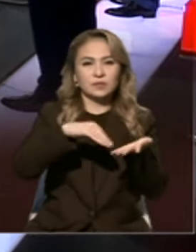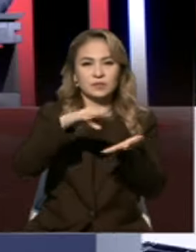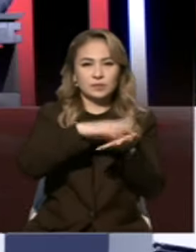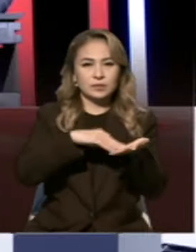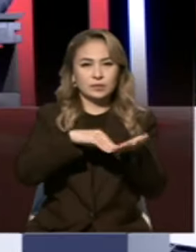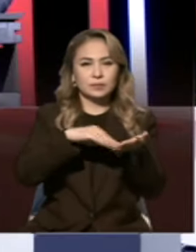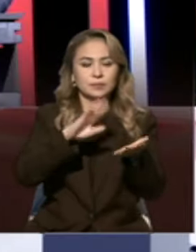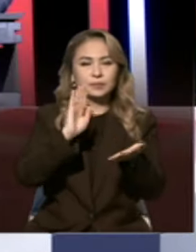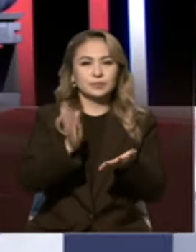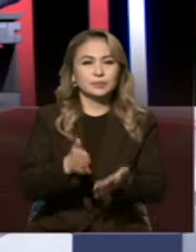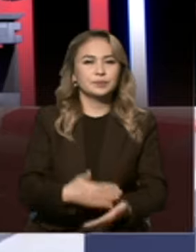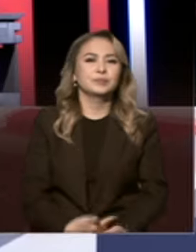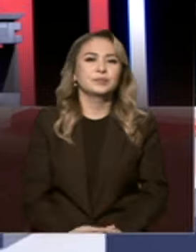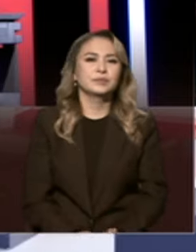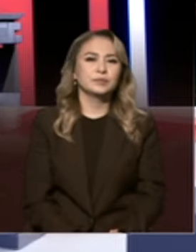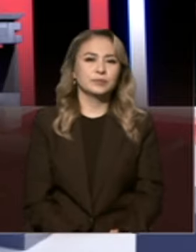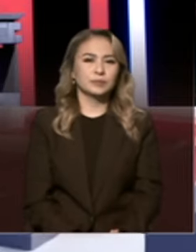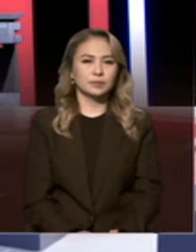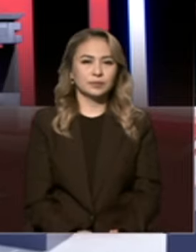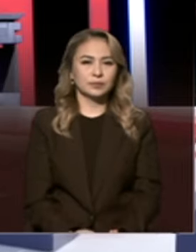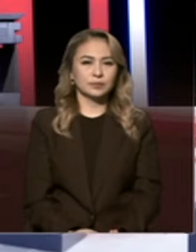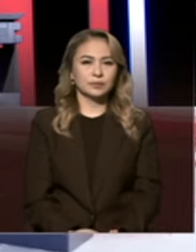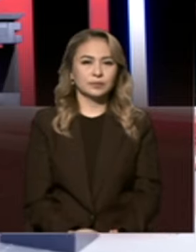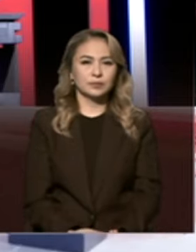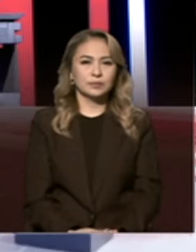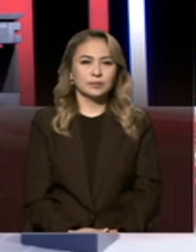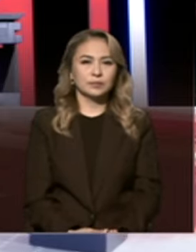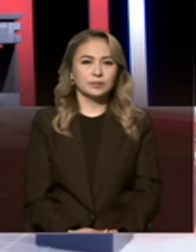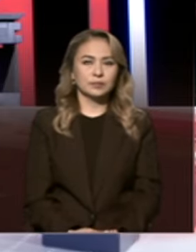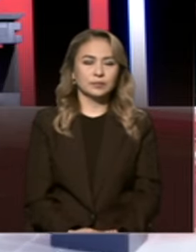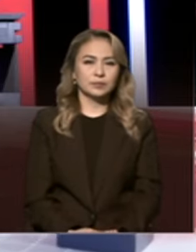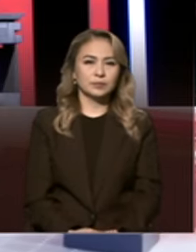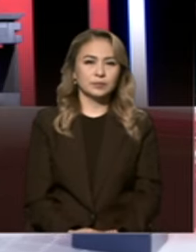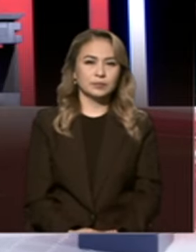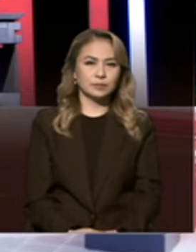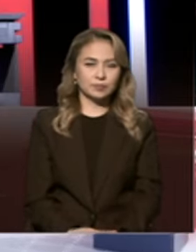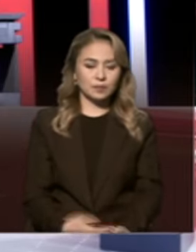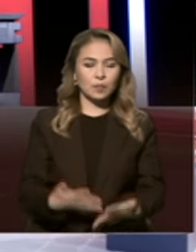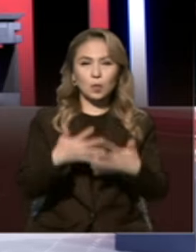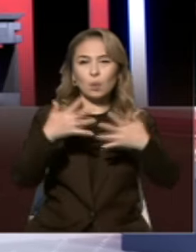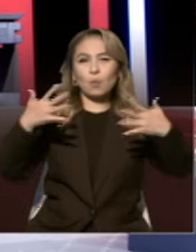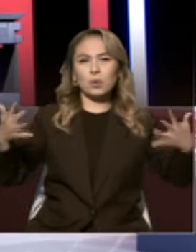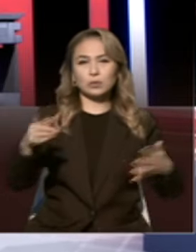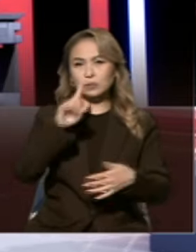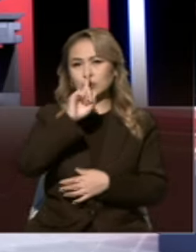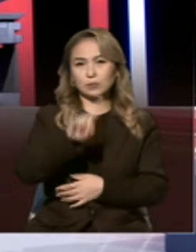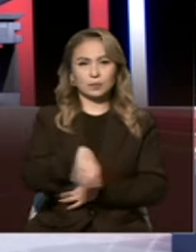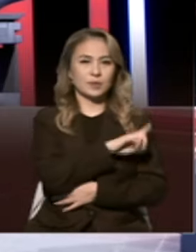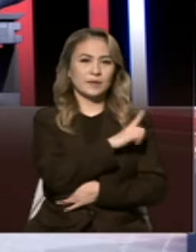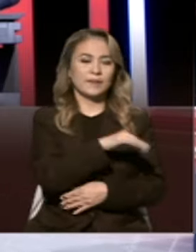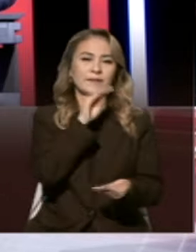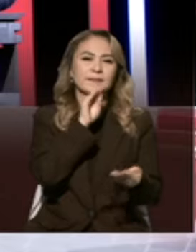деген болжам бар. Ауқым үлкеймейді дейсіз ғой. Төмен болады. Ауқым үлкеймейді. Жалпы облыста